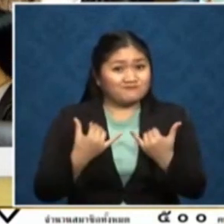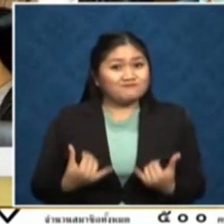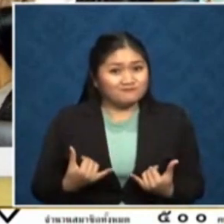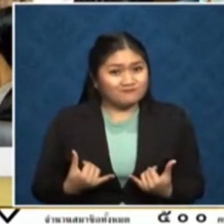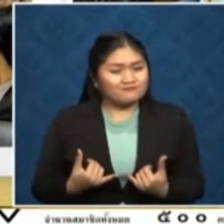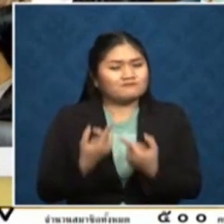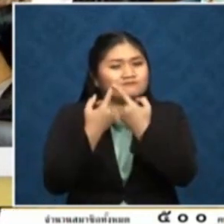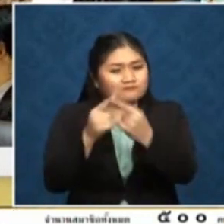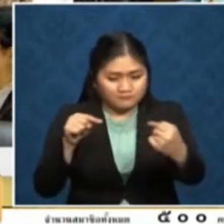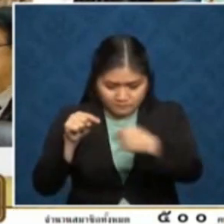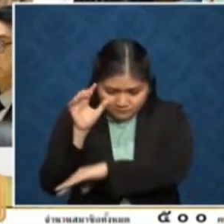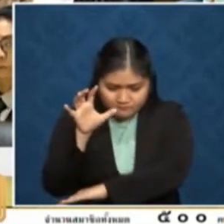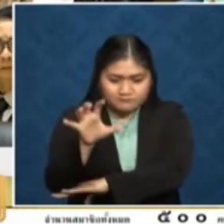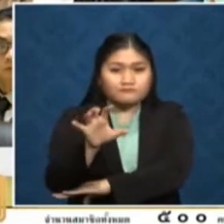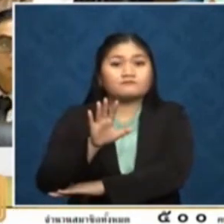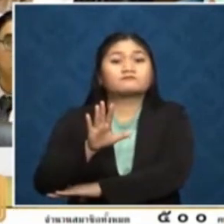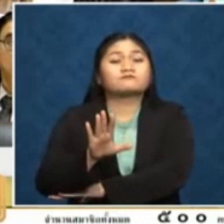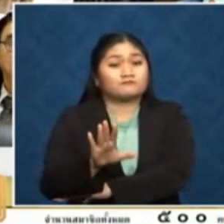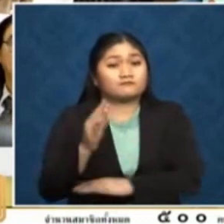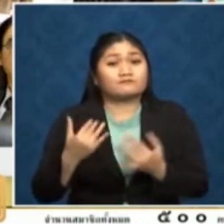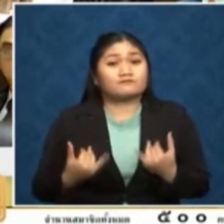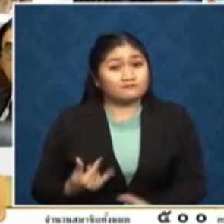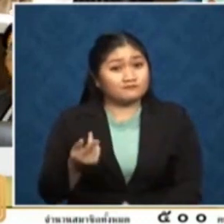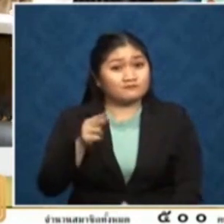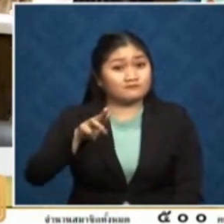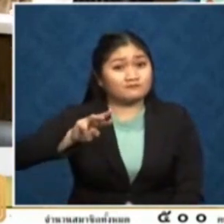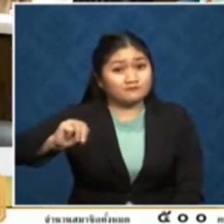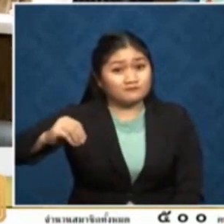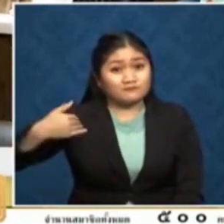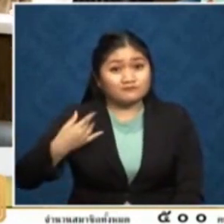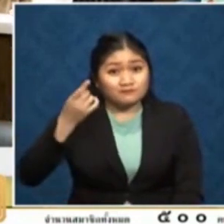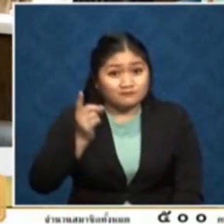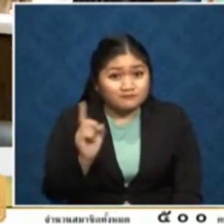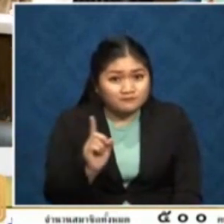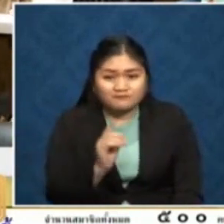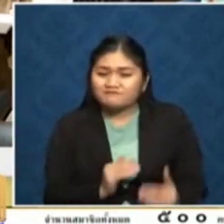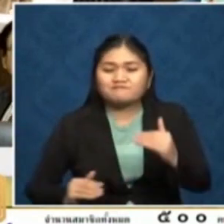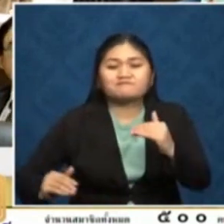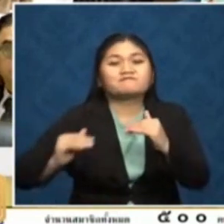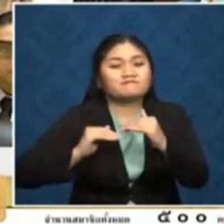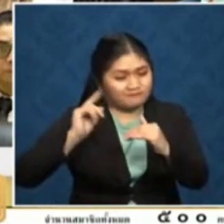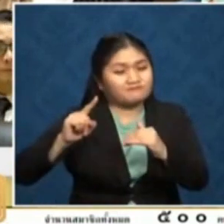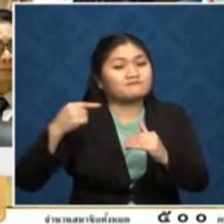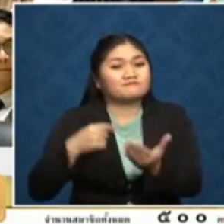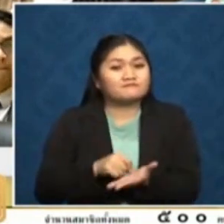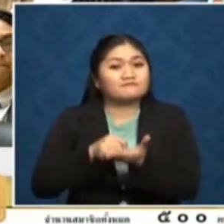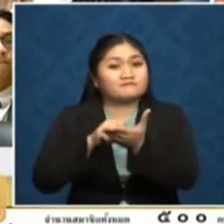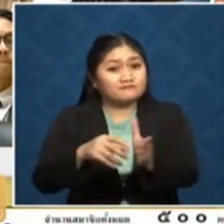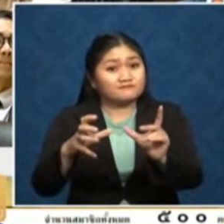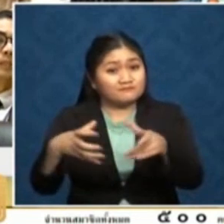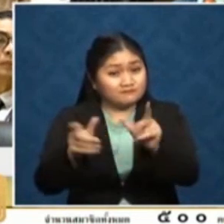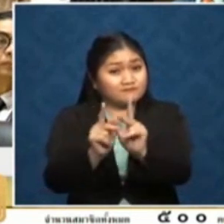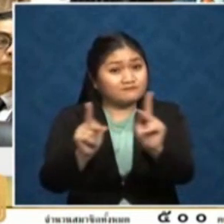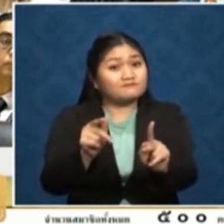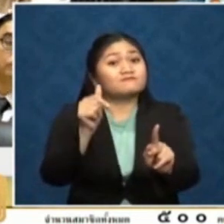ครับแม้ร่างนี้จะไม่เป็นร่างกฎหมายที่พรบ.ครม.ได้เสนอเข้ามาในสภาแห่งนี้แต่ตามข้อบังคับของสภา